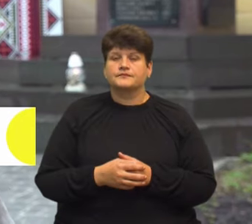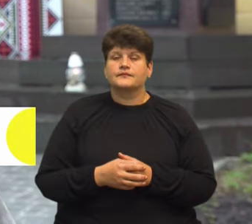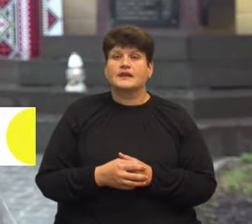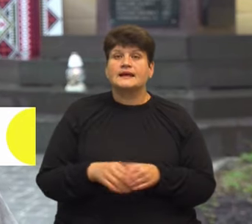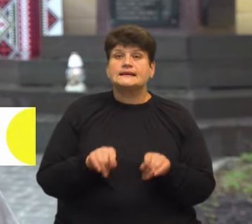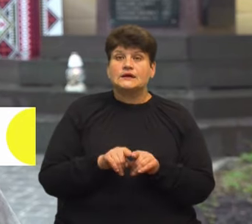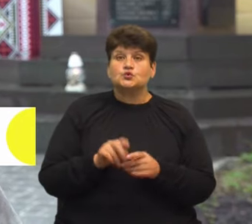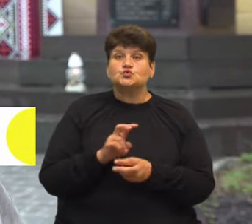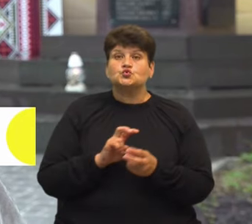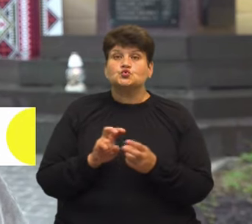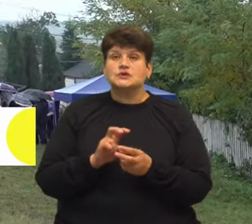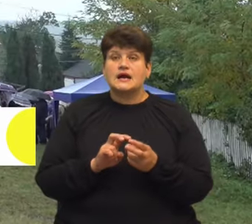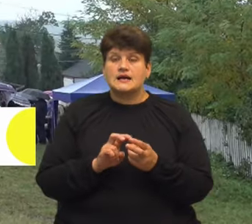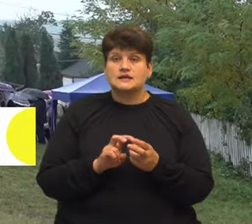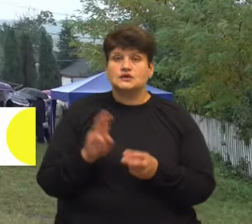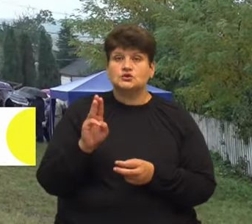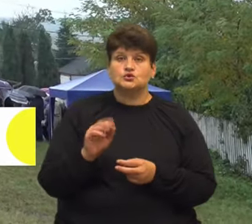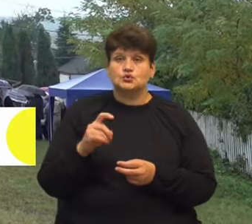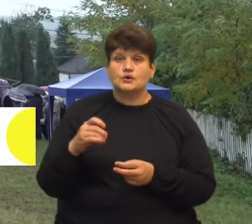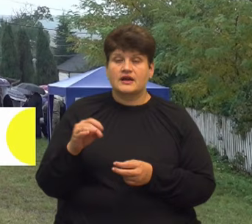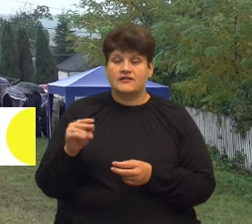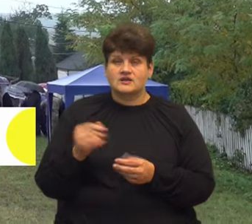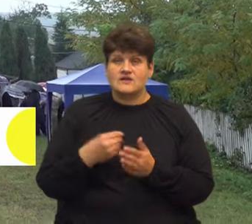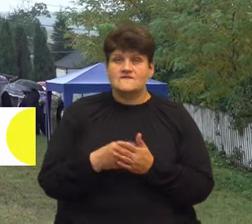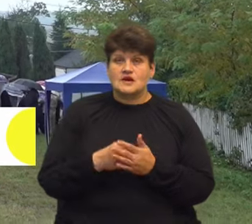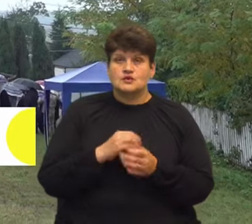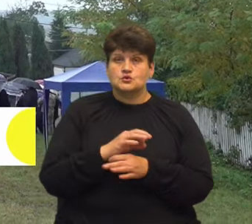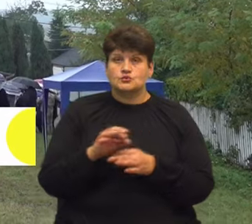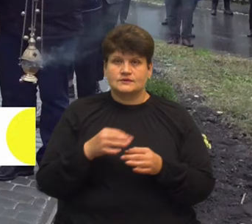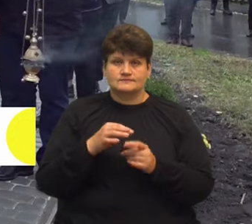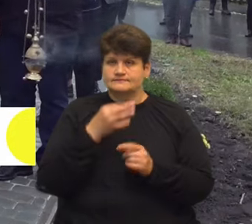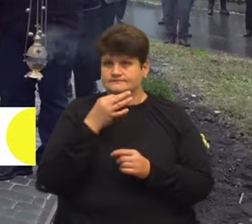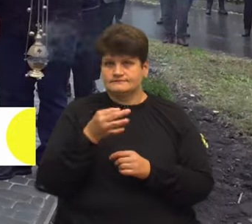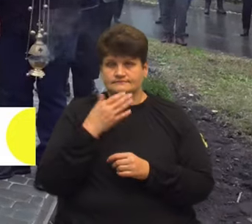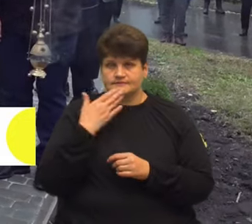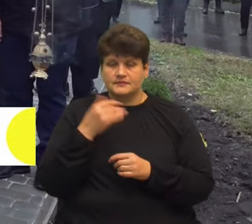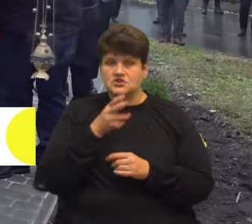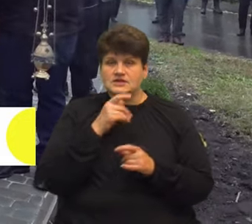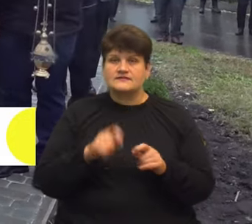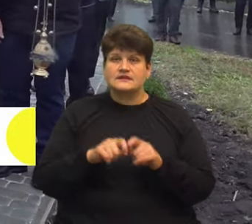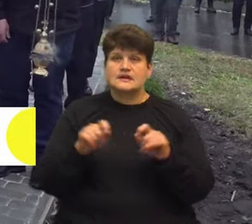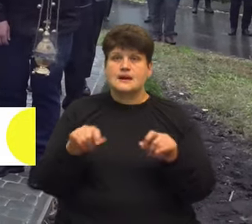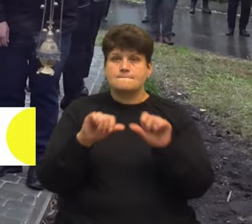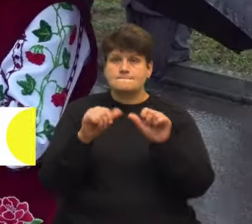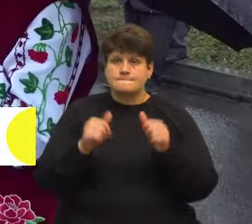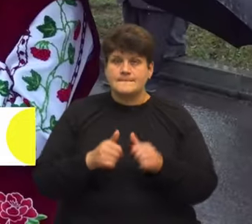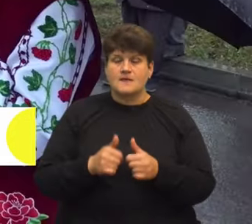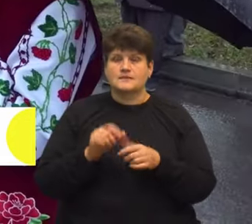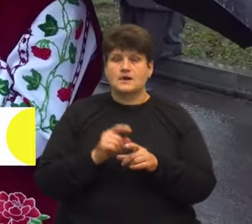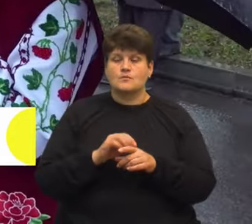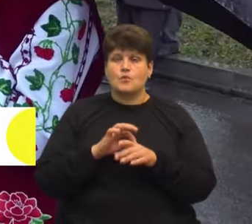шукали Шухевича. Вартість проєкту організатори не називають. Під час відкриття пам'ятників провідникам